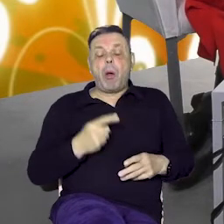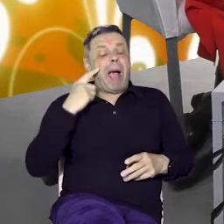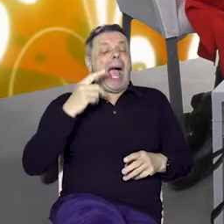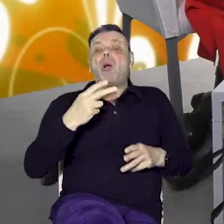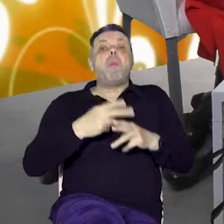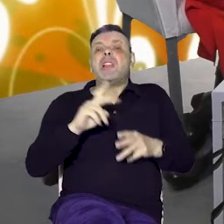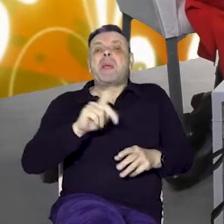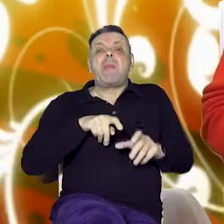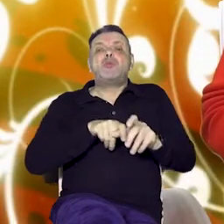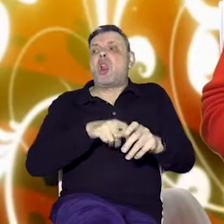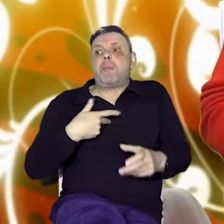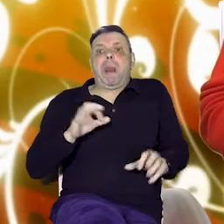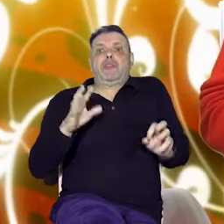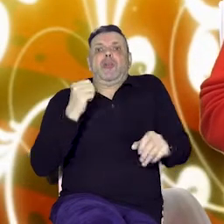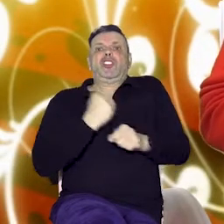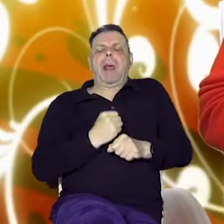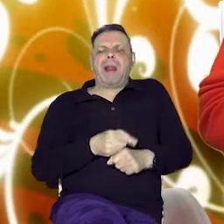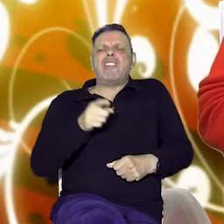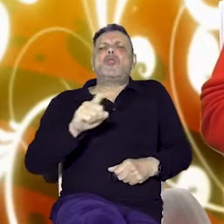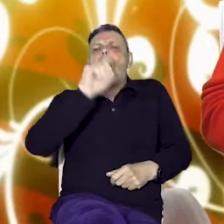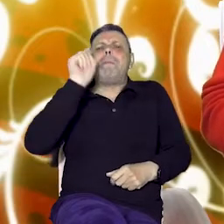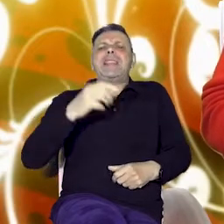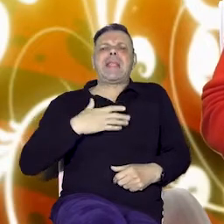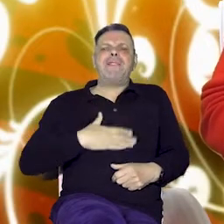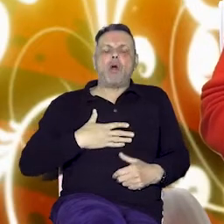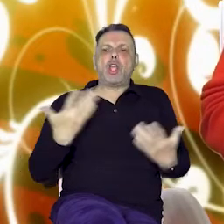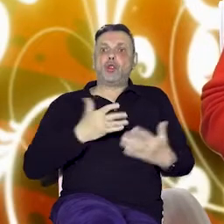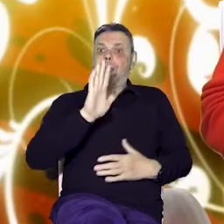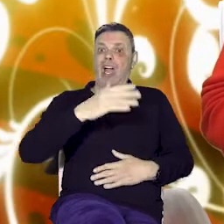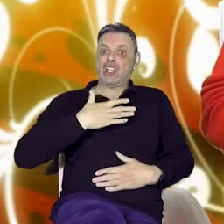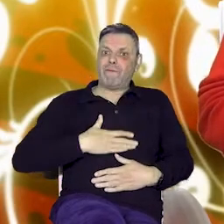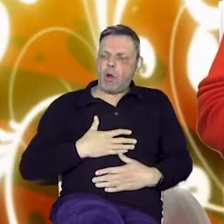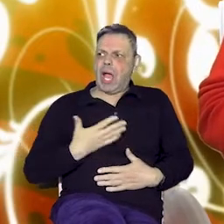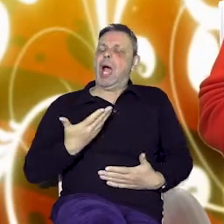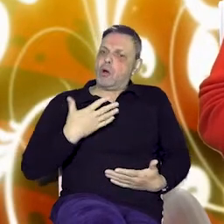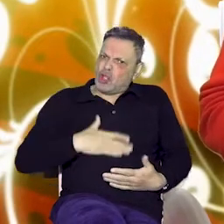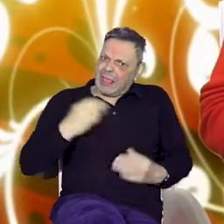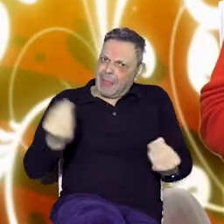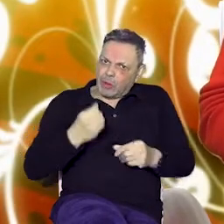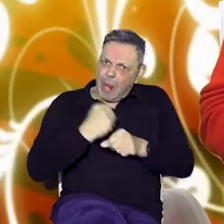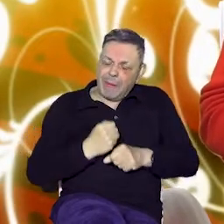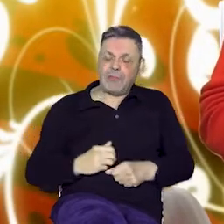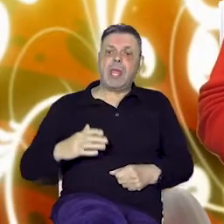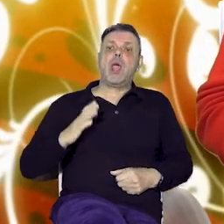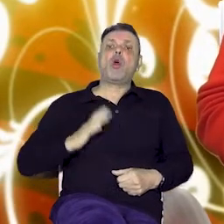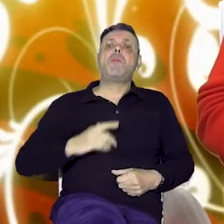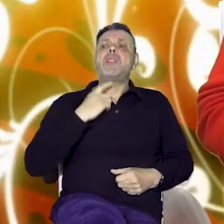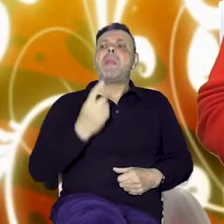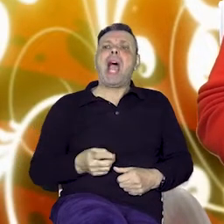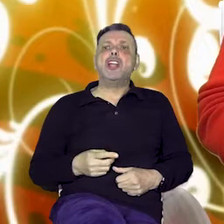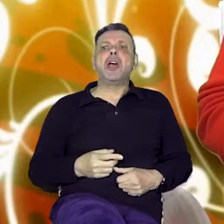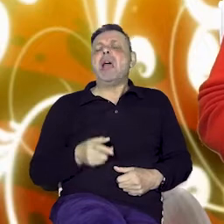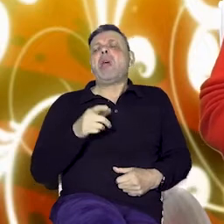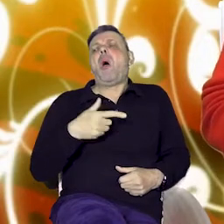tu dolazimo do ovog pitanja volje. Znate, što je vaša volja da vi nešto napravite? A gospodin izjavljuje da se on u stvari ne može pomiriti sa